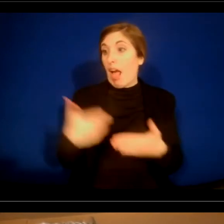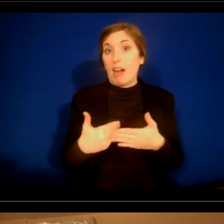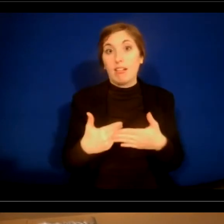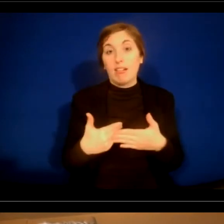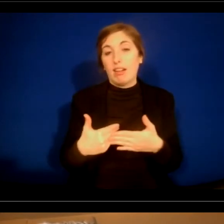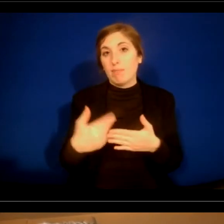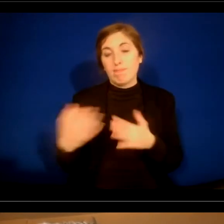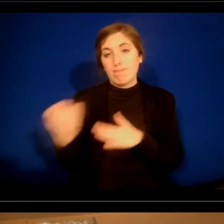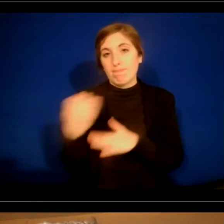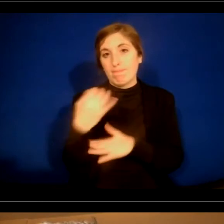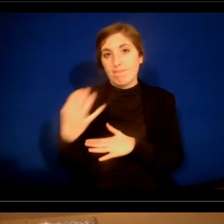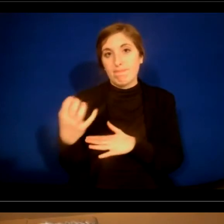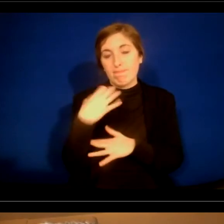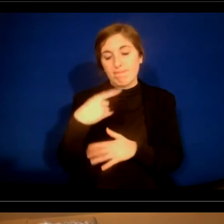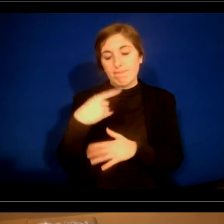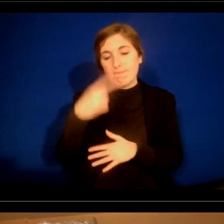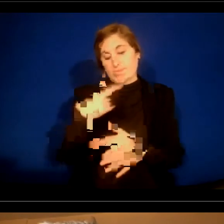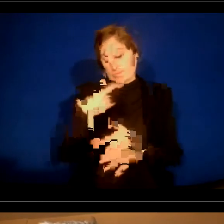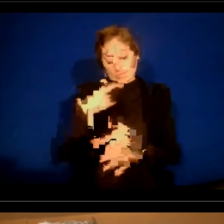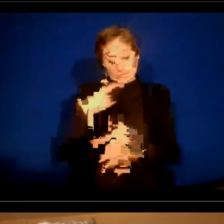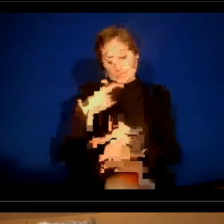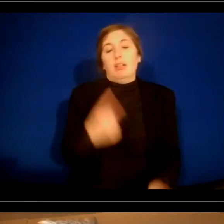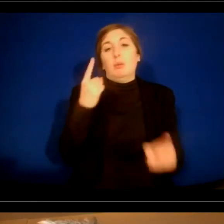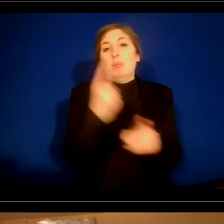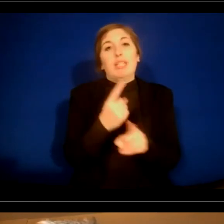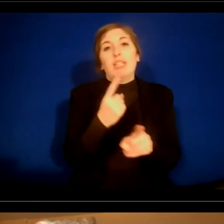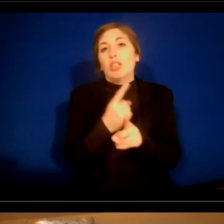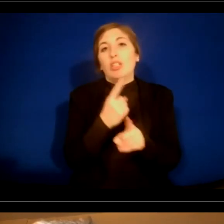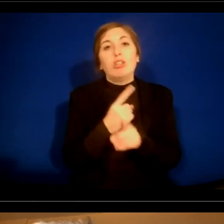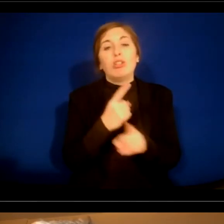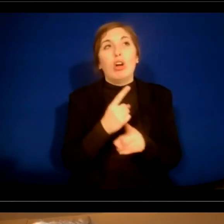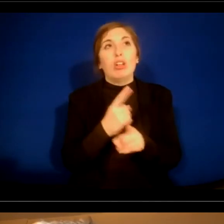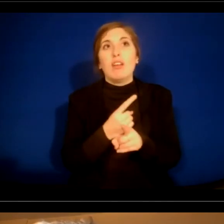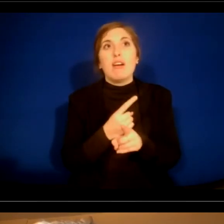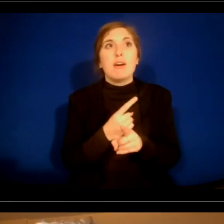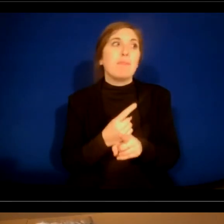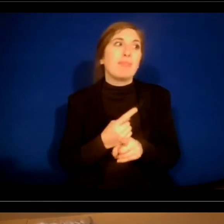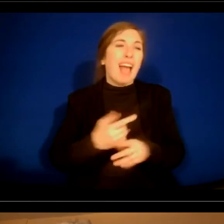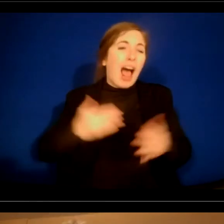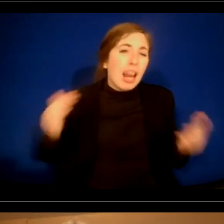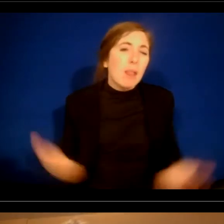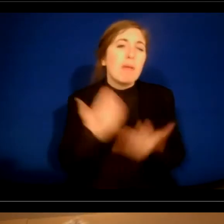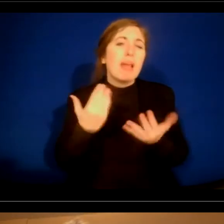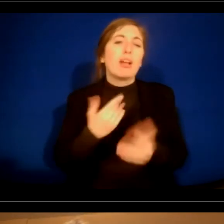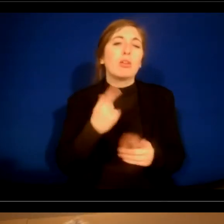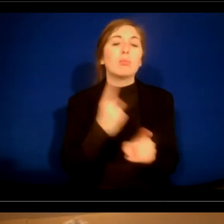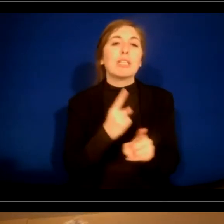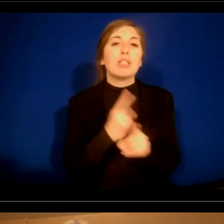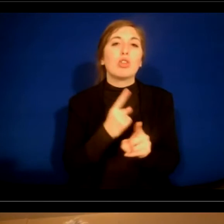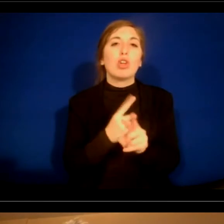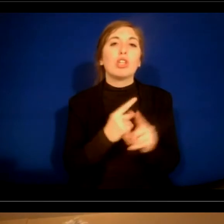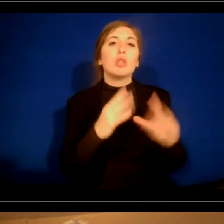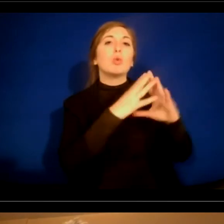potranno essere presi, certo, si possono. Ci sono già dei gruppi di la